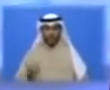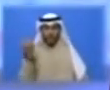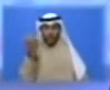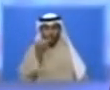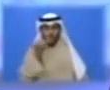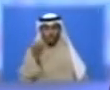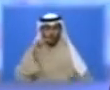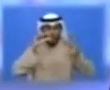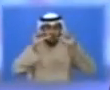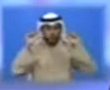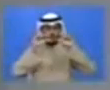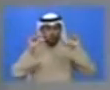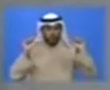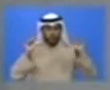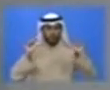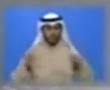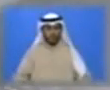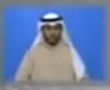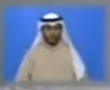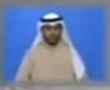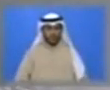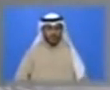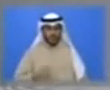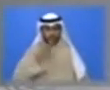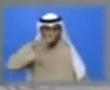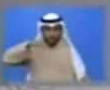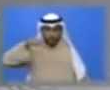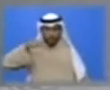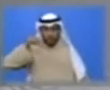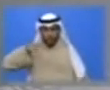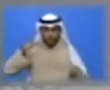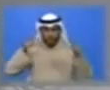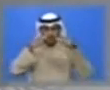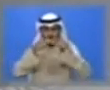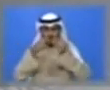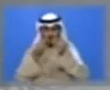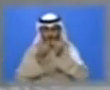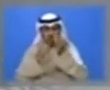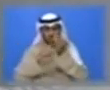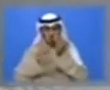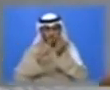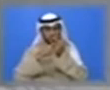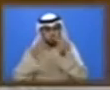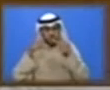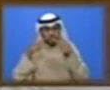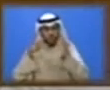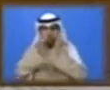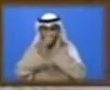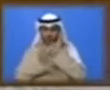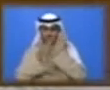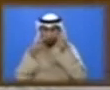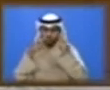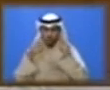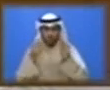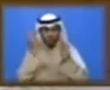ما في هذه النشرة: مجلس الأمة يوافق في جلسته التكميلية اليوم على عدد من المشروعات بقوانين،